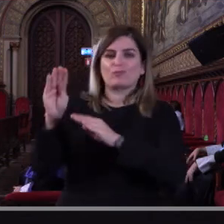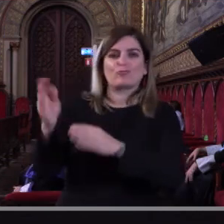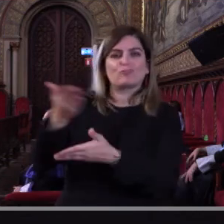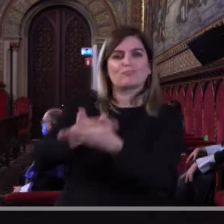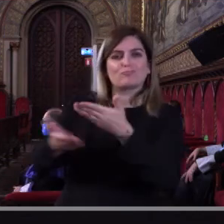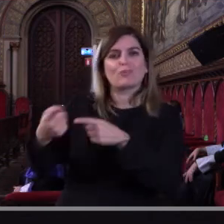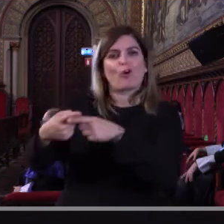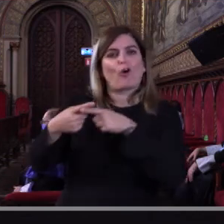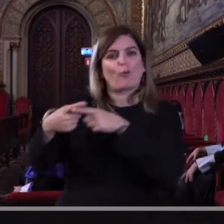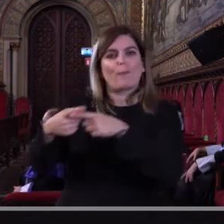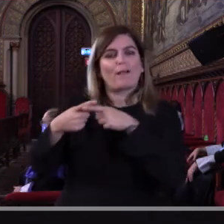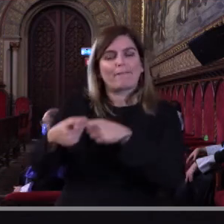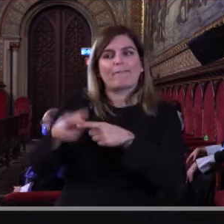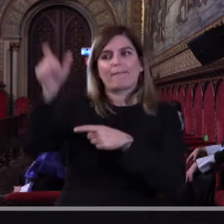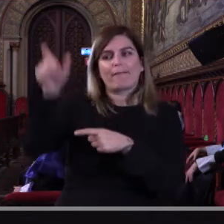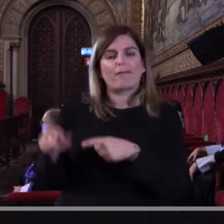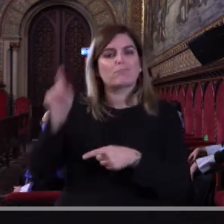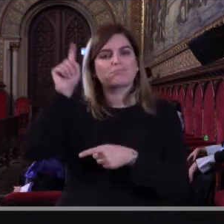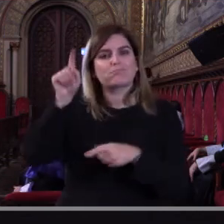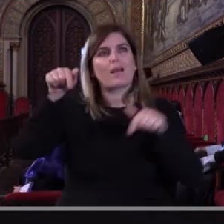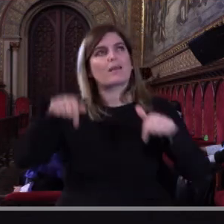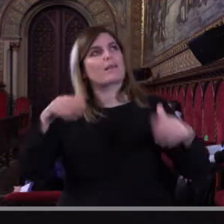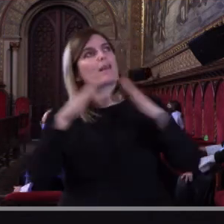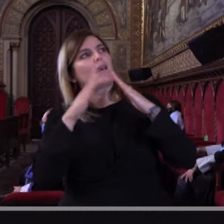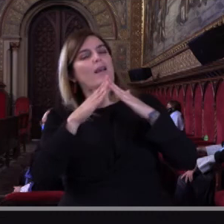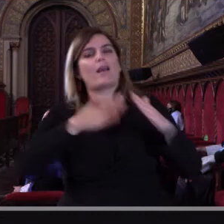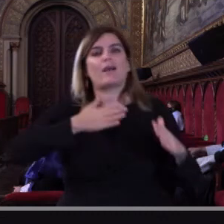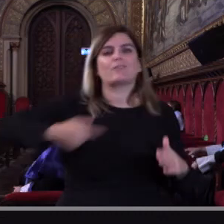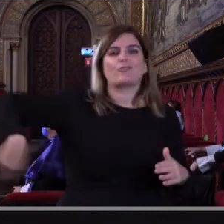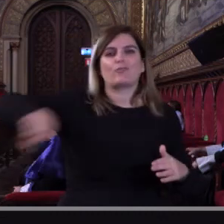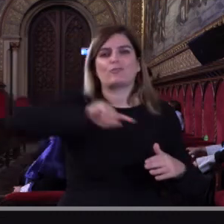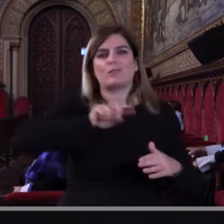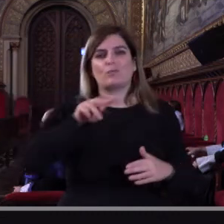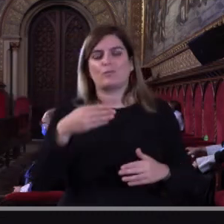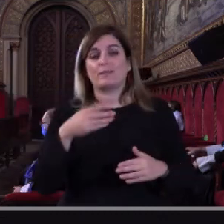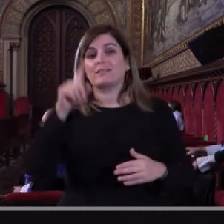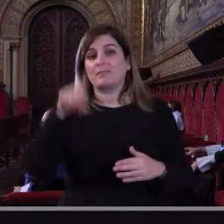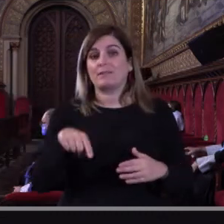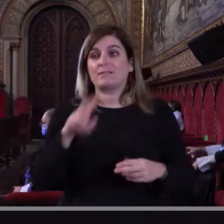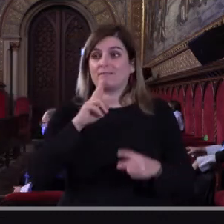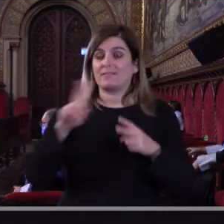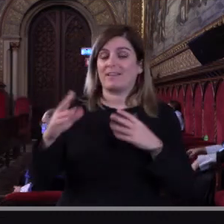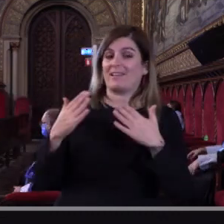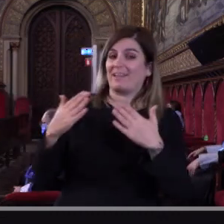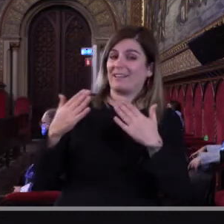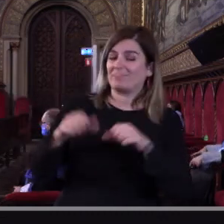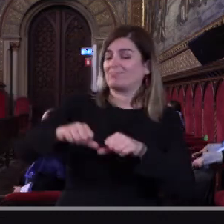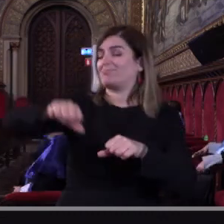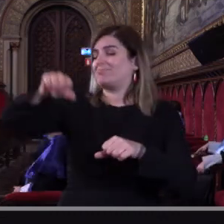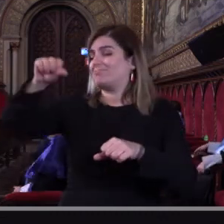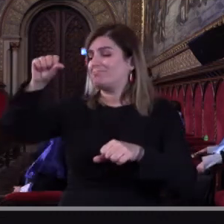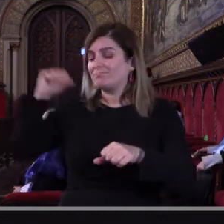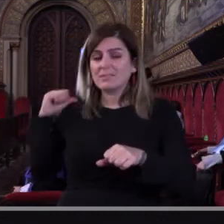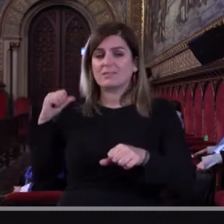manera magistral a la nostra casa, la nostra casa, a la UB, i sobretot per haver demostrat durant tot aquest temps com